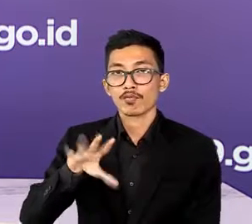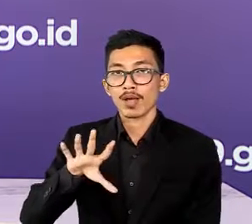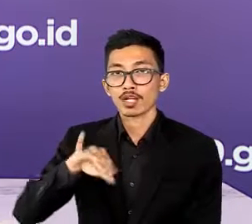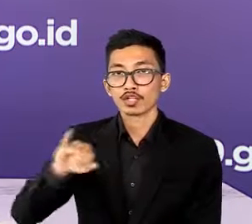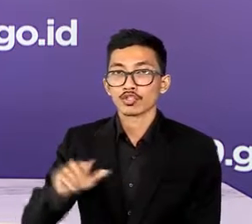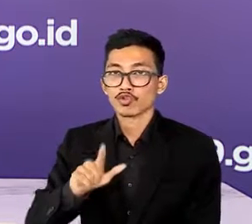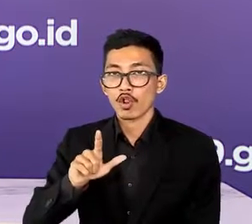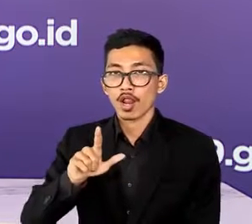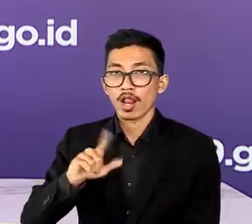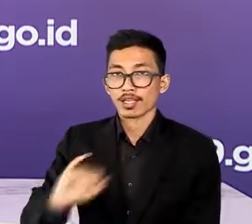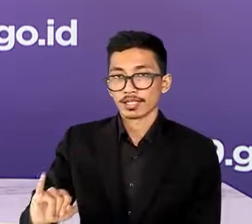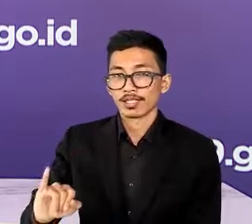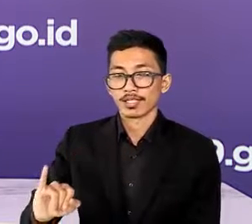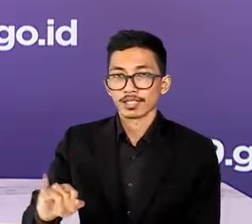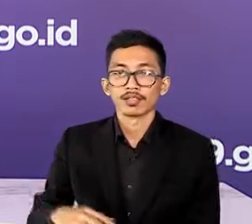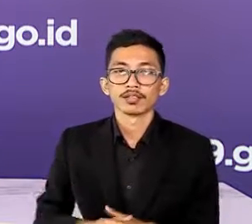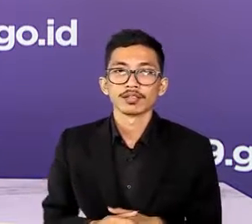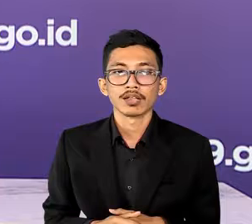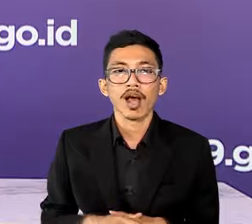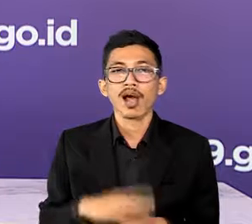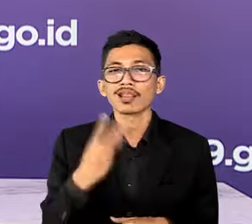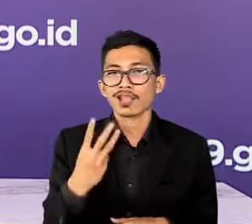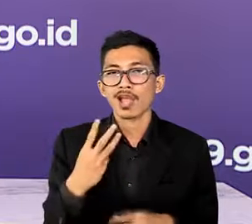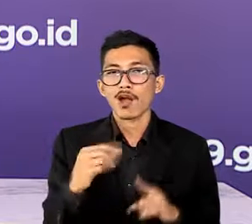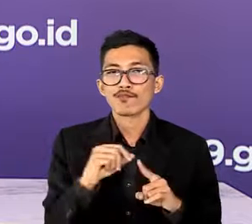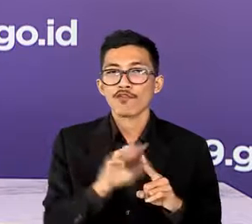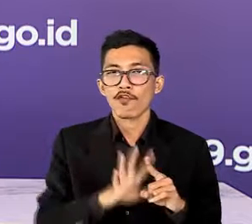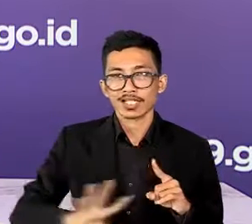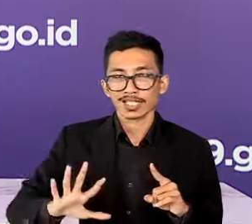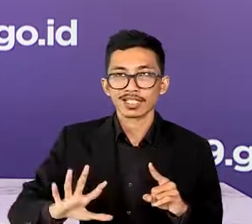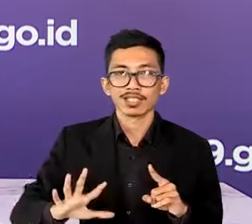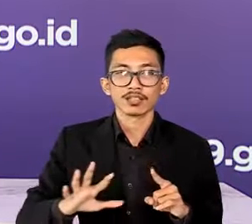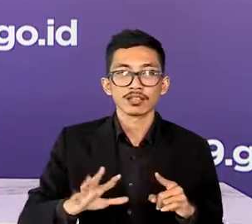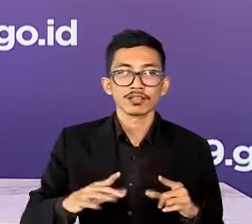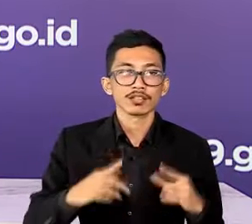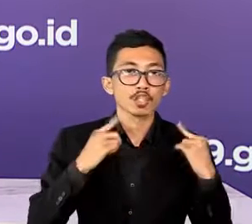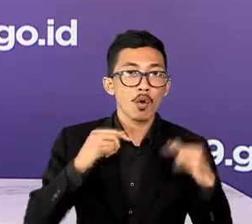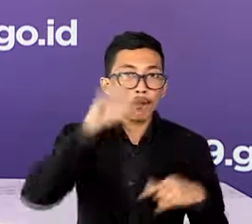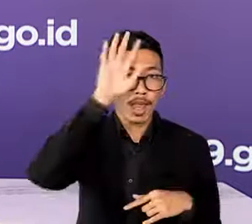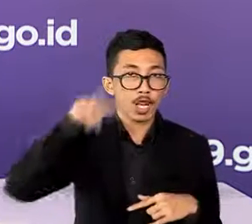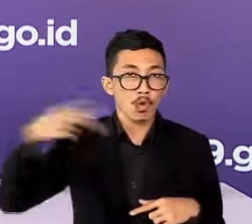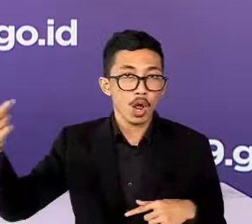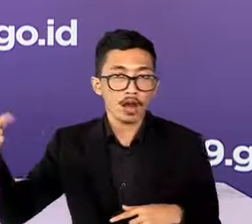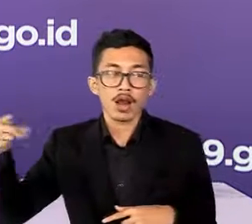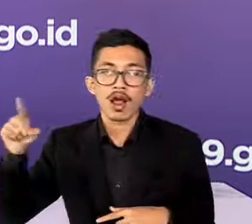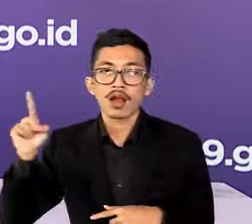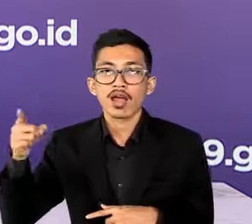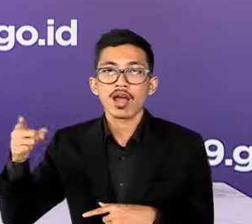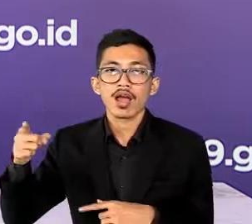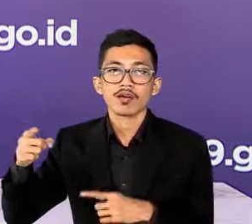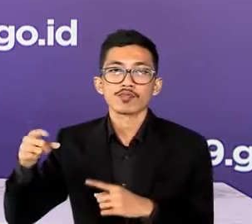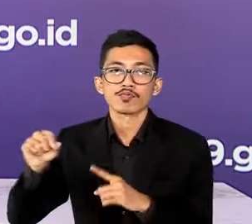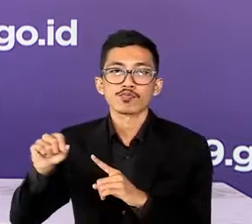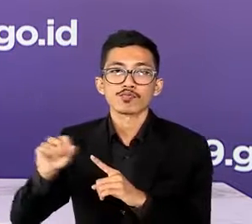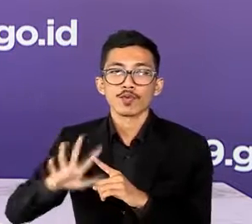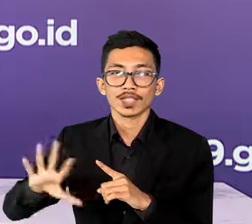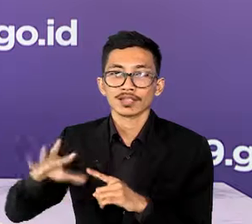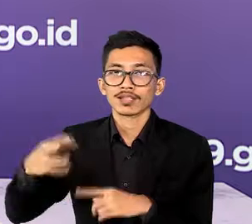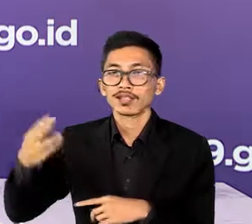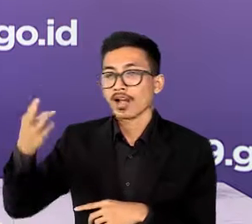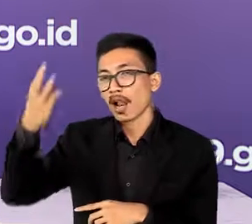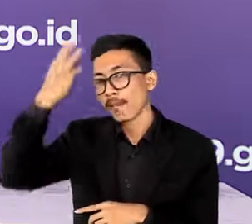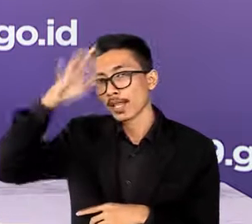diketahui bahwa tiga provinsi di luar jawa-bali dengan jumlah kasus mingguan tertinggi yaitu Provinsi Kalimantan